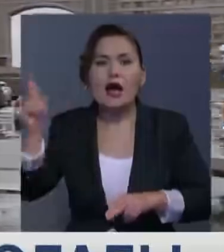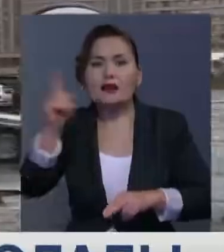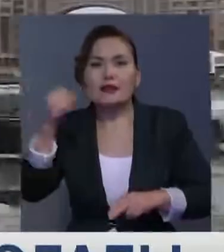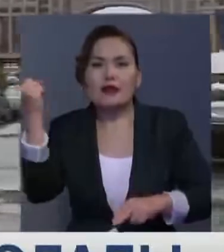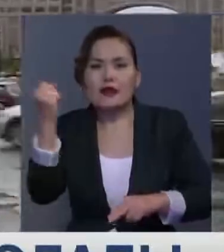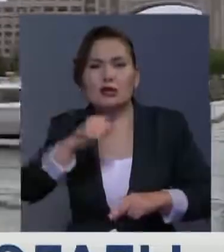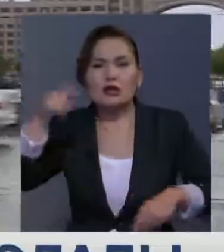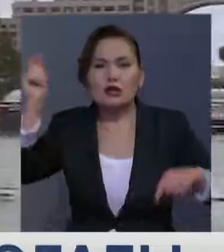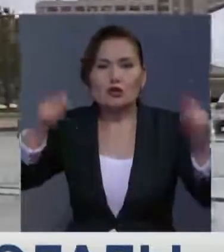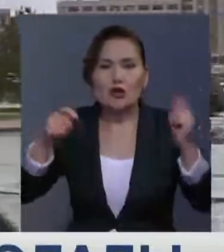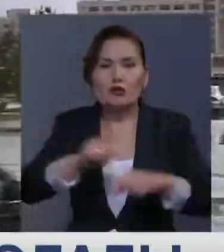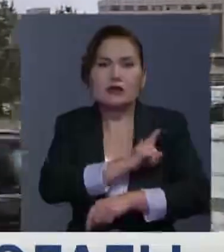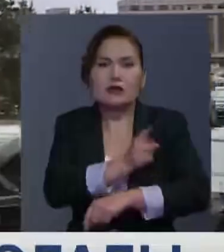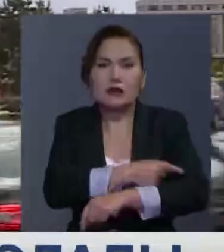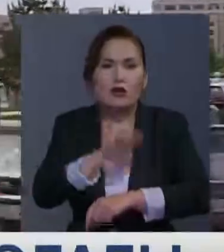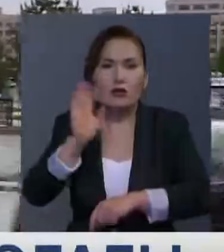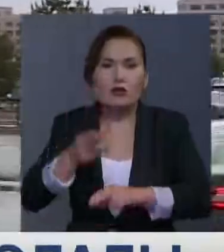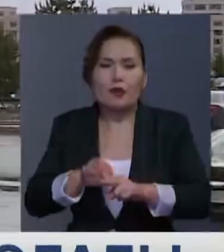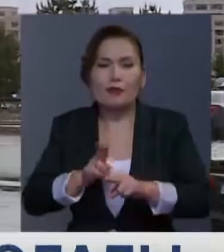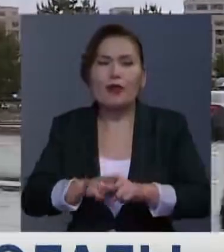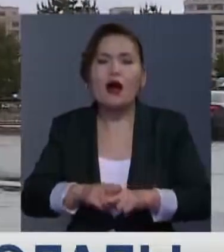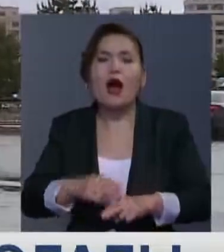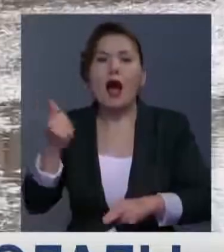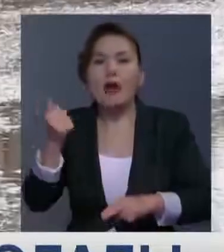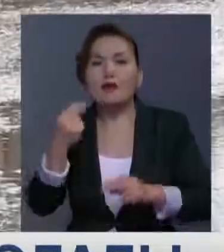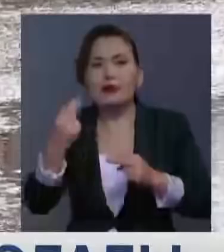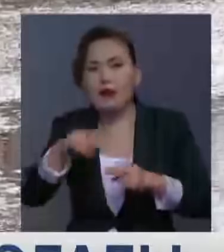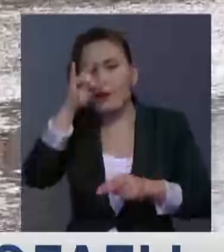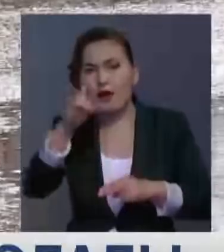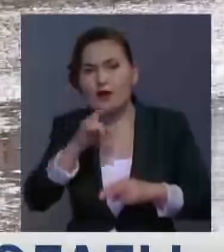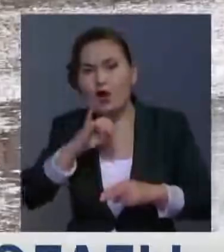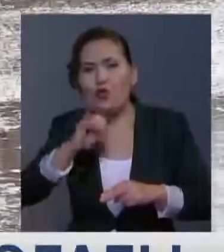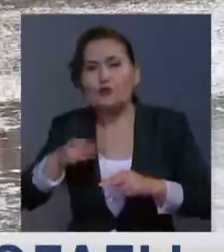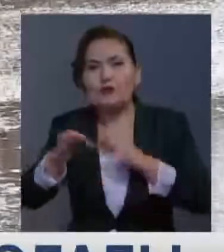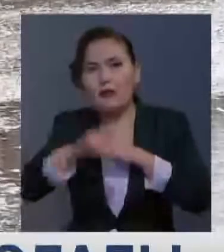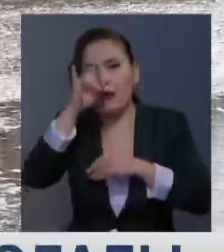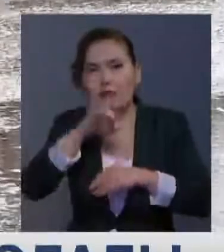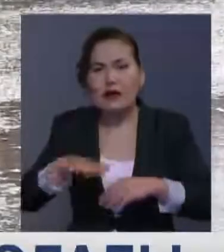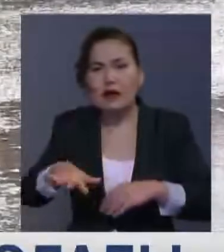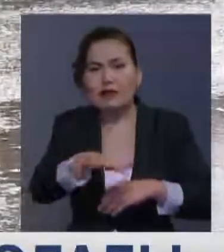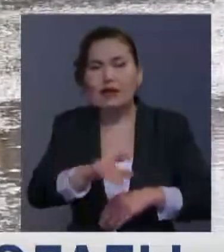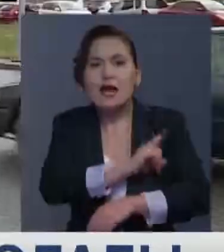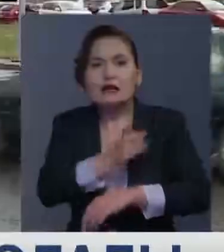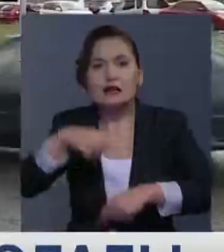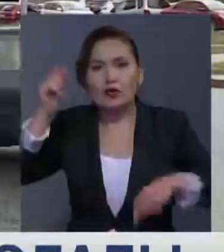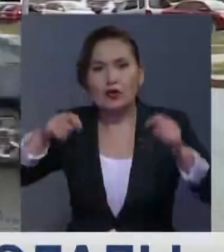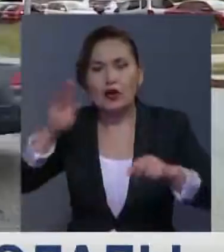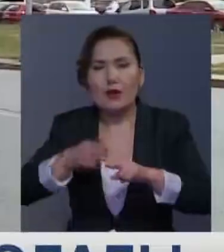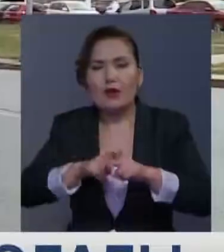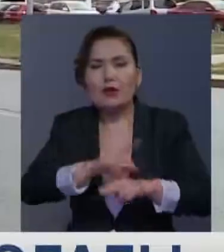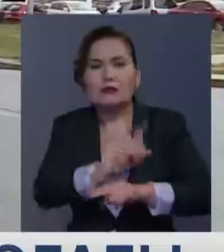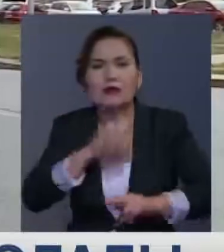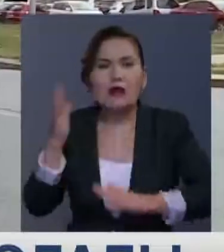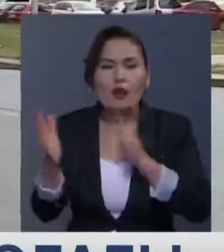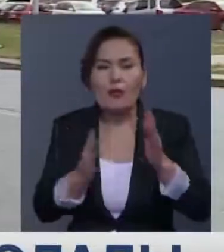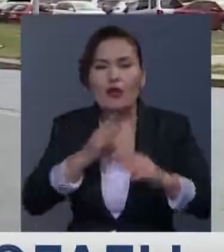ойнап, жауын-шашын түседі деп хабарлайды Қазгидромет. Ал апта соңында еліміздің оңтүстік батыс аймағында қатты нөсерлетеді. Сондай-ақ екпінді